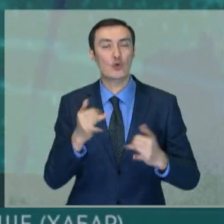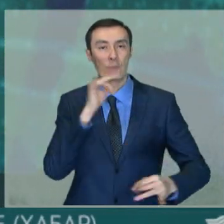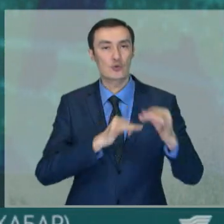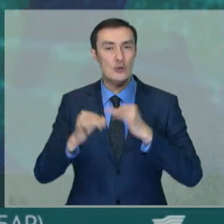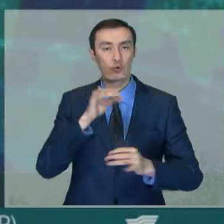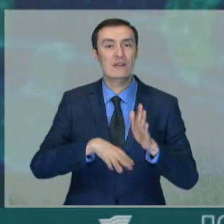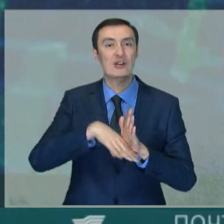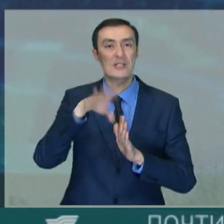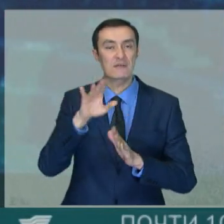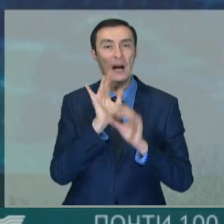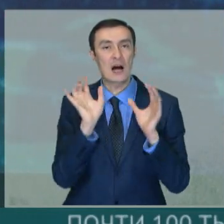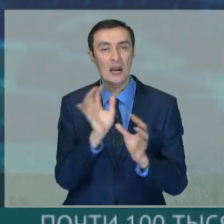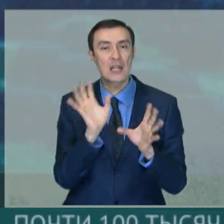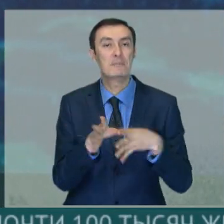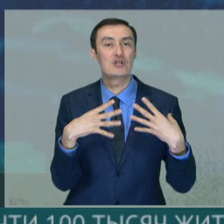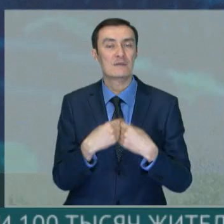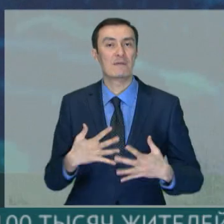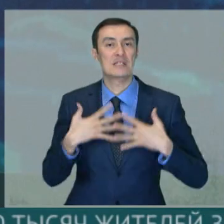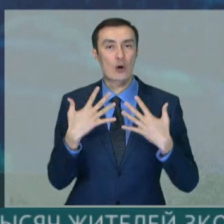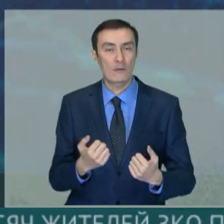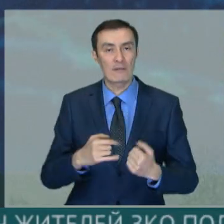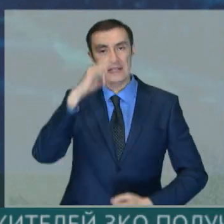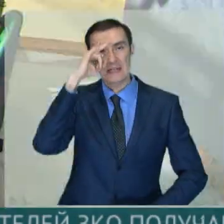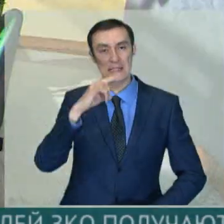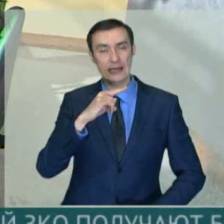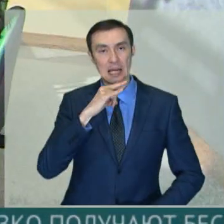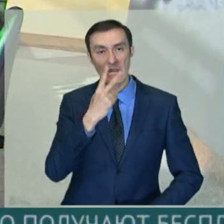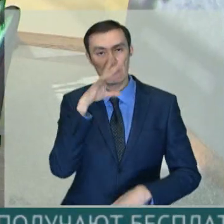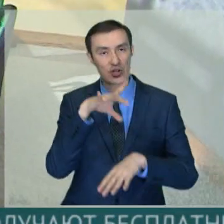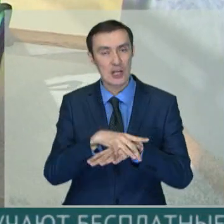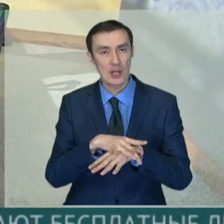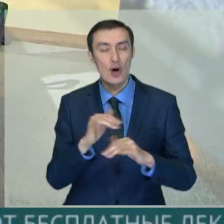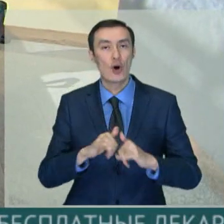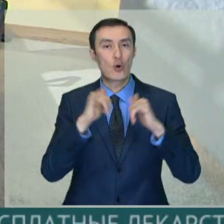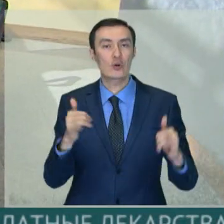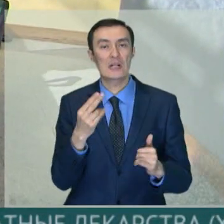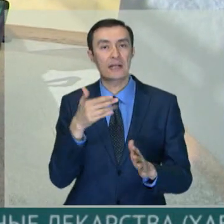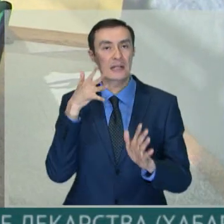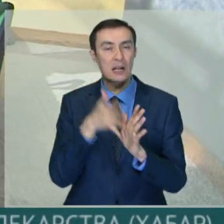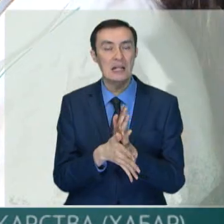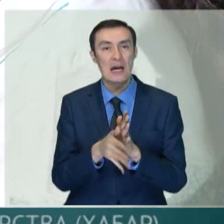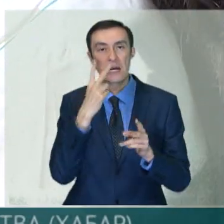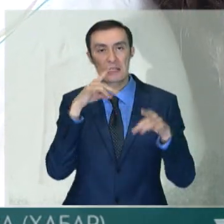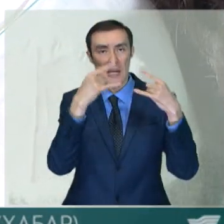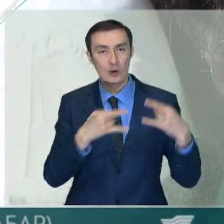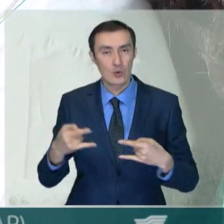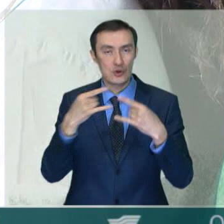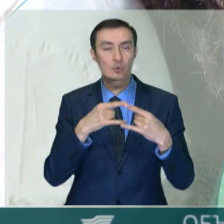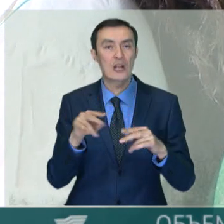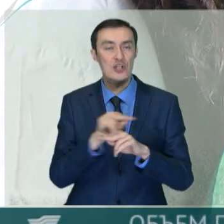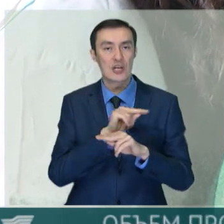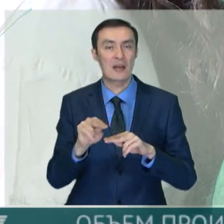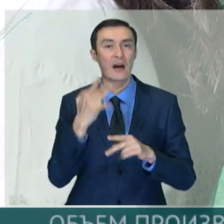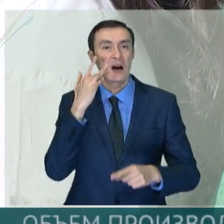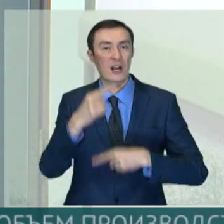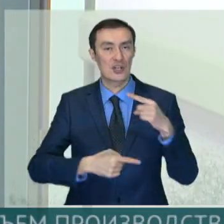обсуждению совершенствования охраны общественного здоровья. В Казахстане отмечается рост затрат на диагностику и лечение хронических и